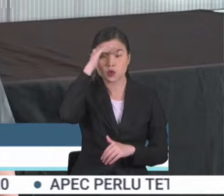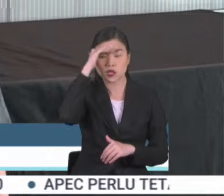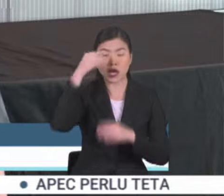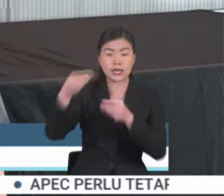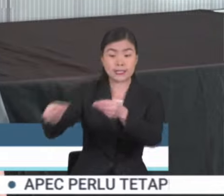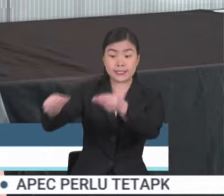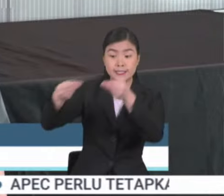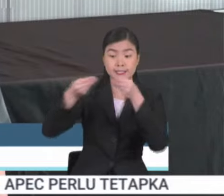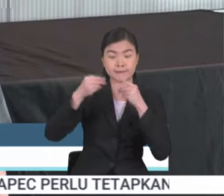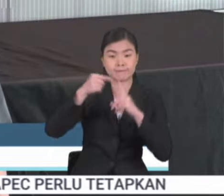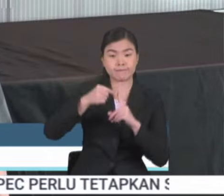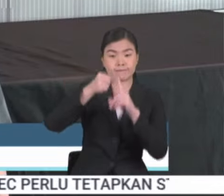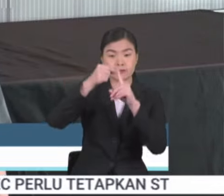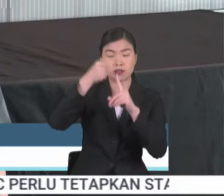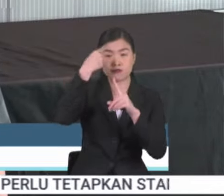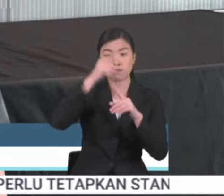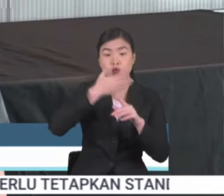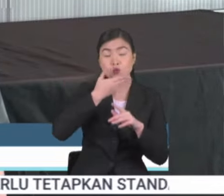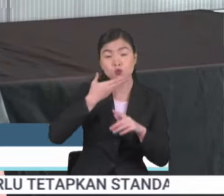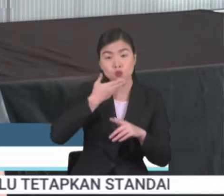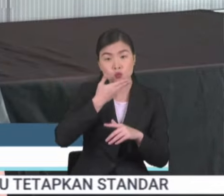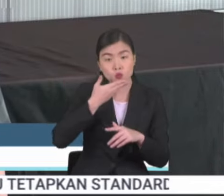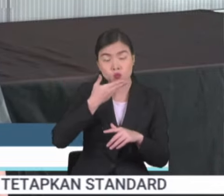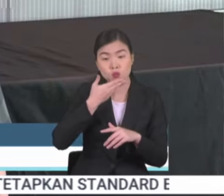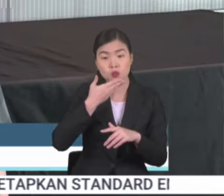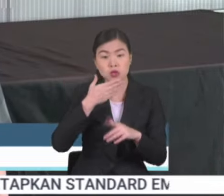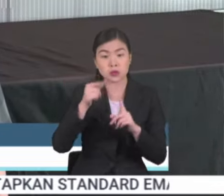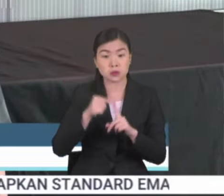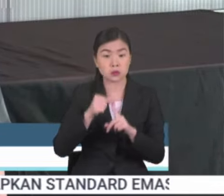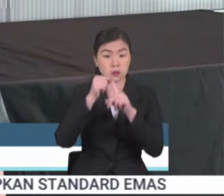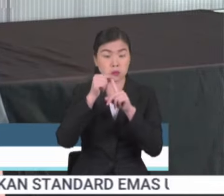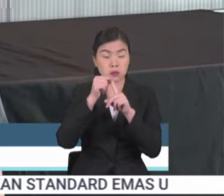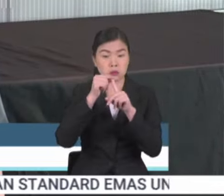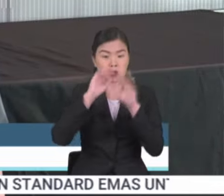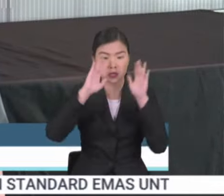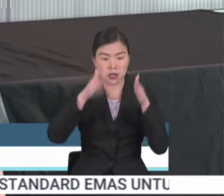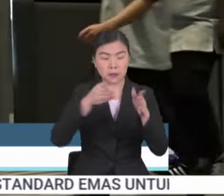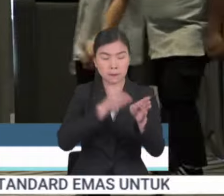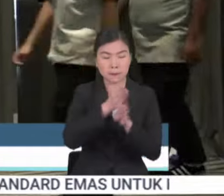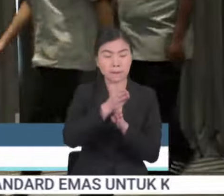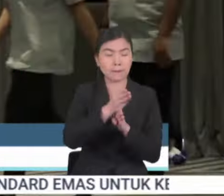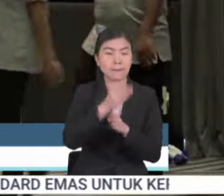memberi keutamaan pada belia, terutama sekali dalam bidang sukan lah.